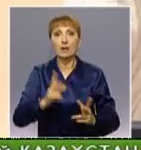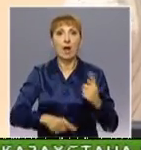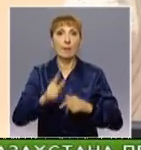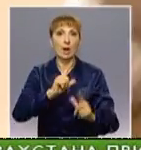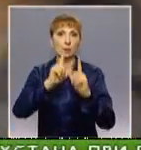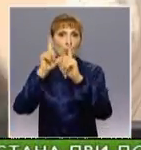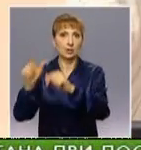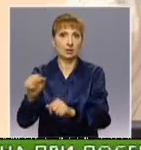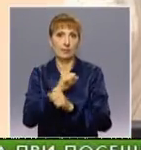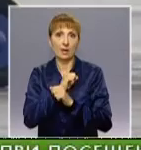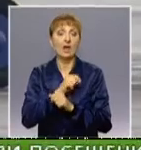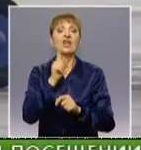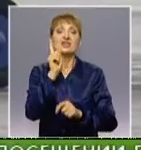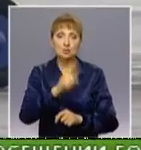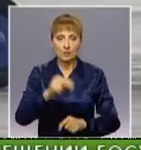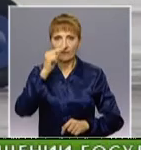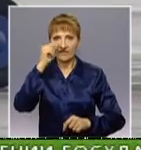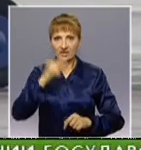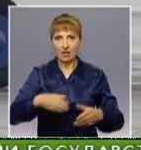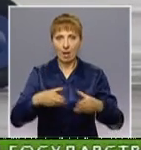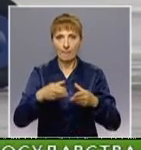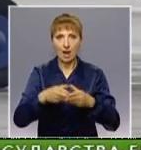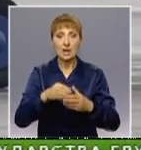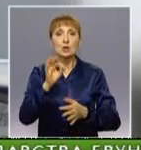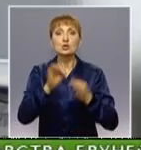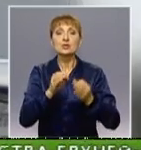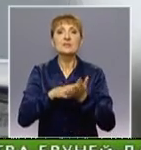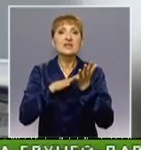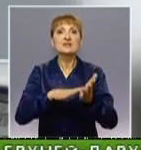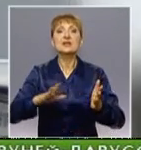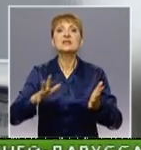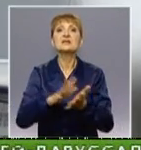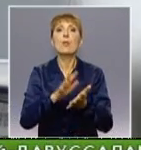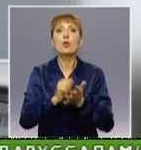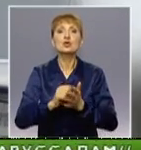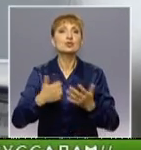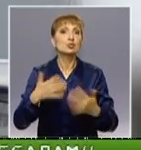пляжах и снова по вине туроператора. Судебные иски об испорченном отдыхе начнут